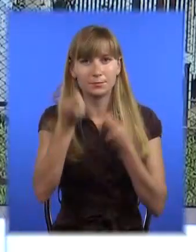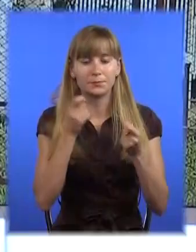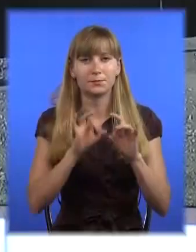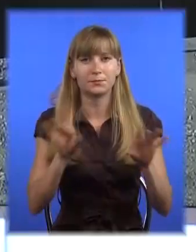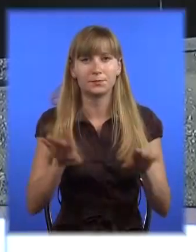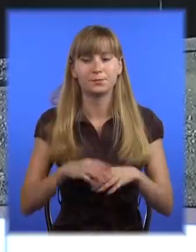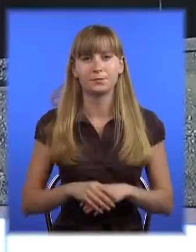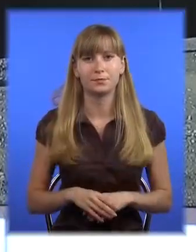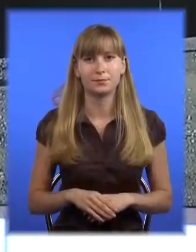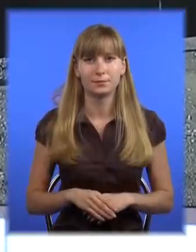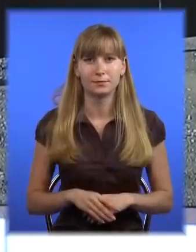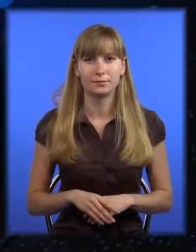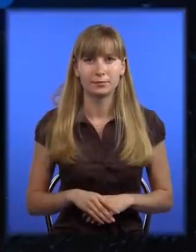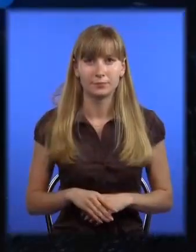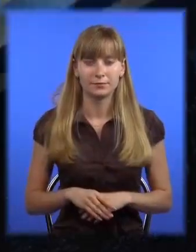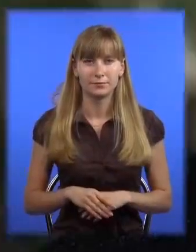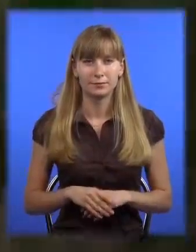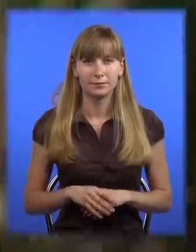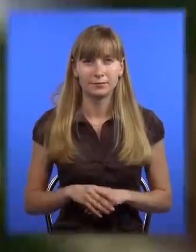Фіфілаців розкаже більше.